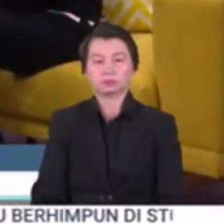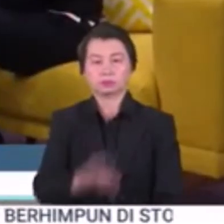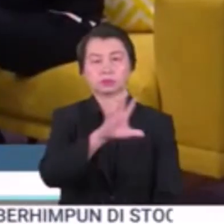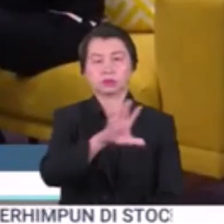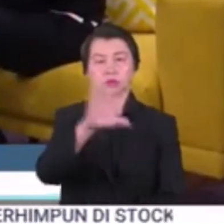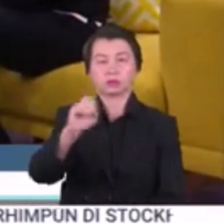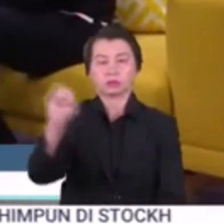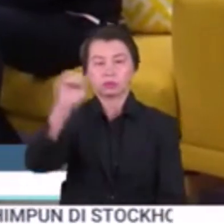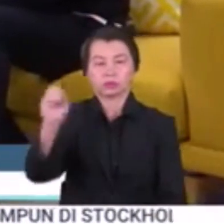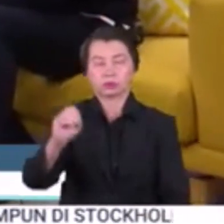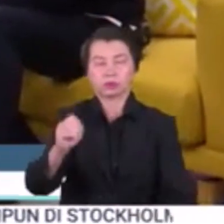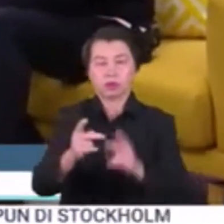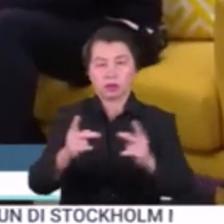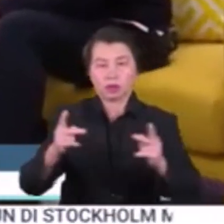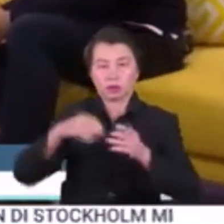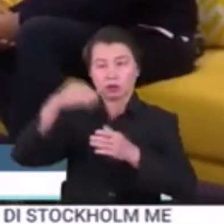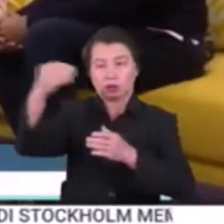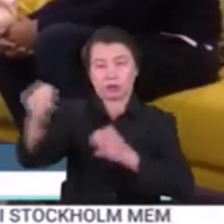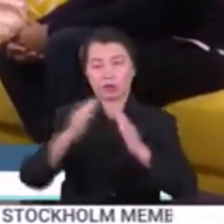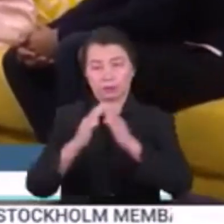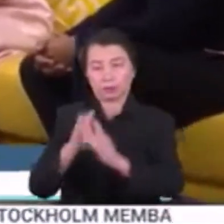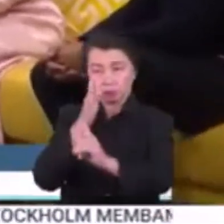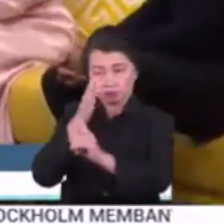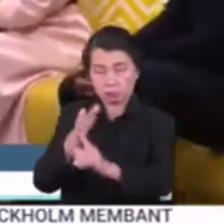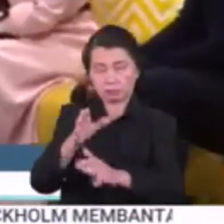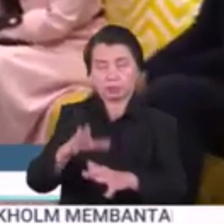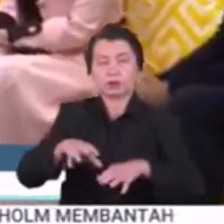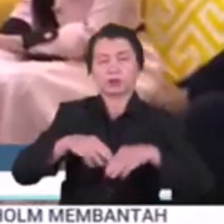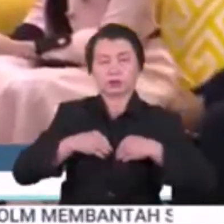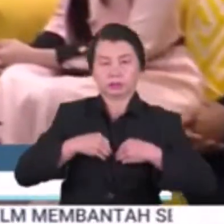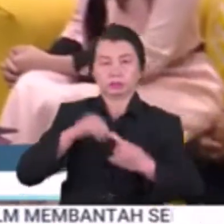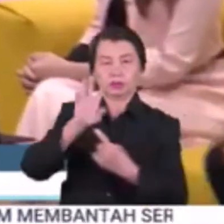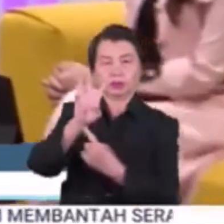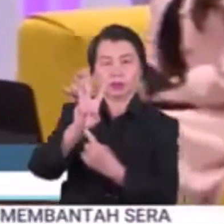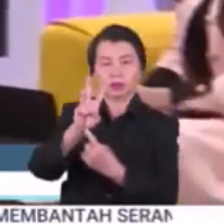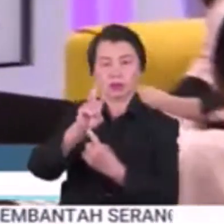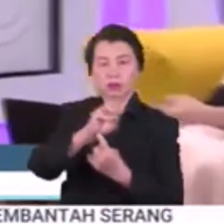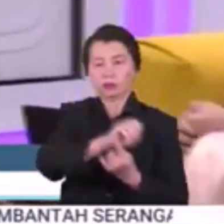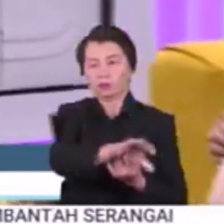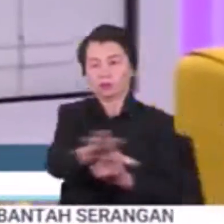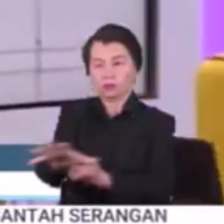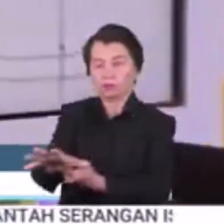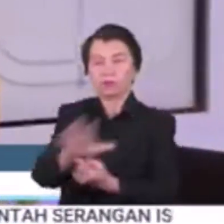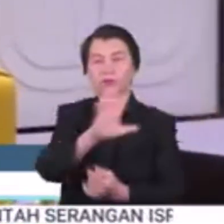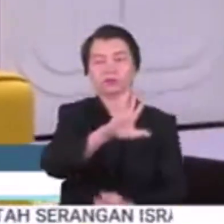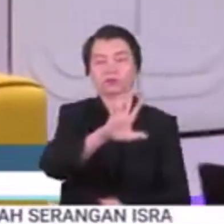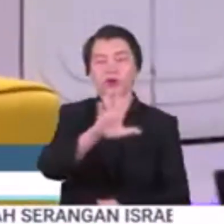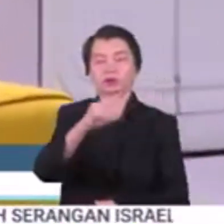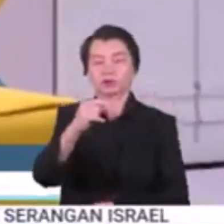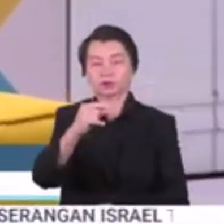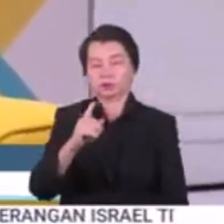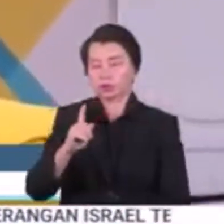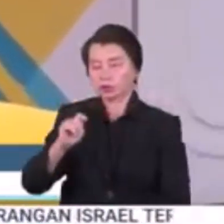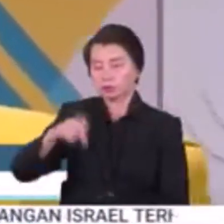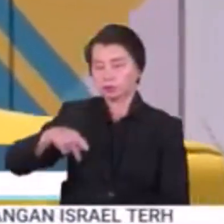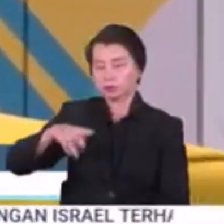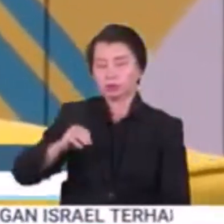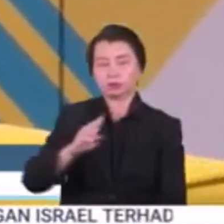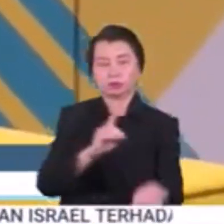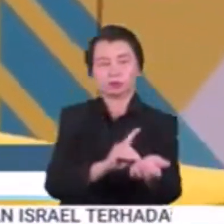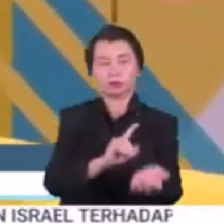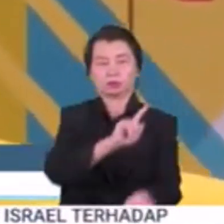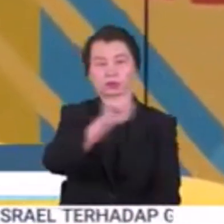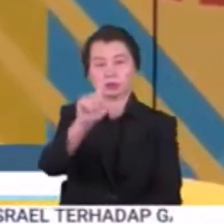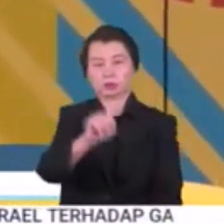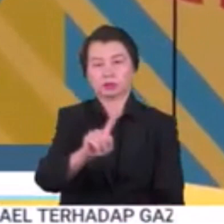50% kawasan luar Bandar diasar terima liputan telekomunikasi 5g pertengahan tahun depan timbalan Perdana Menteri Datuk Seri dr